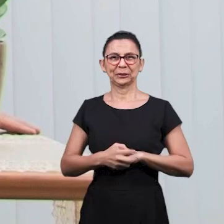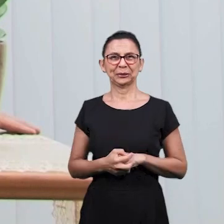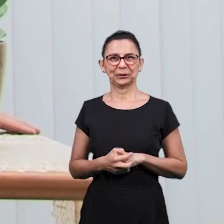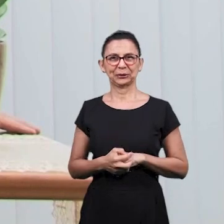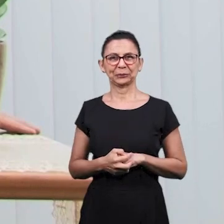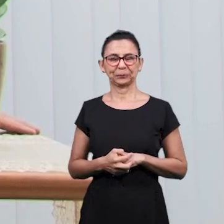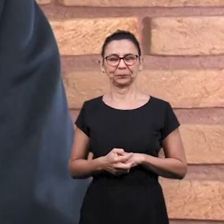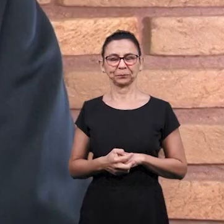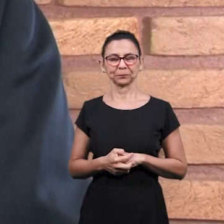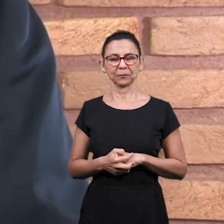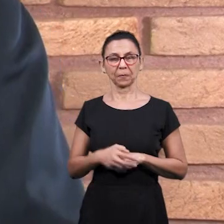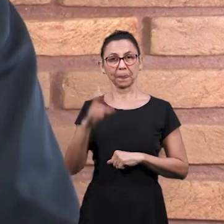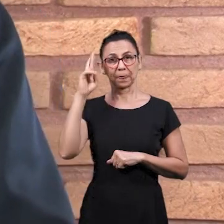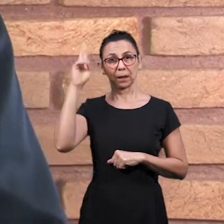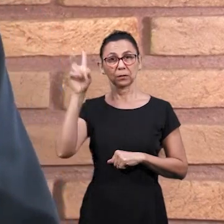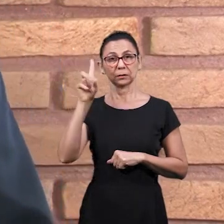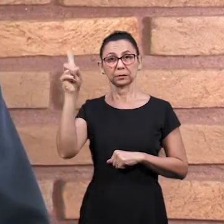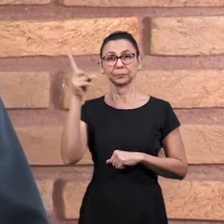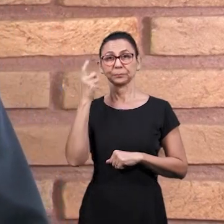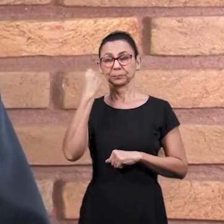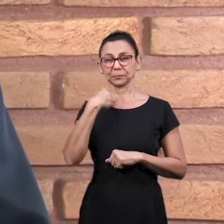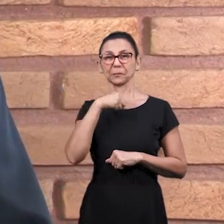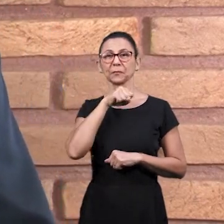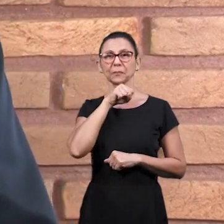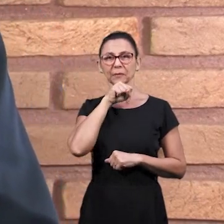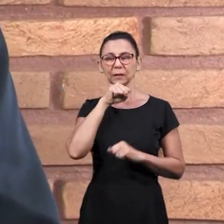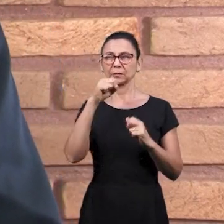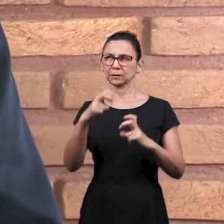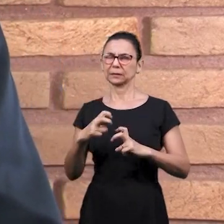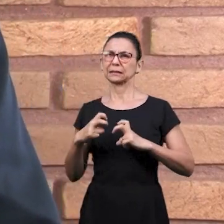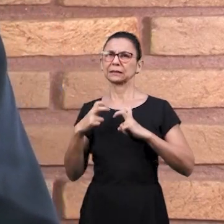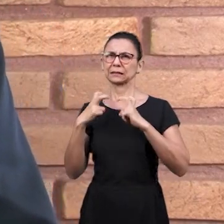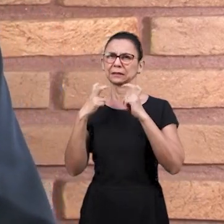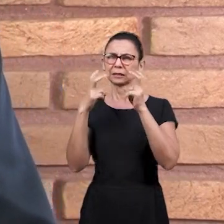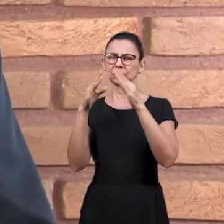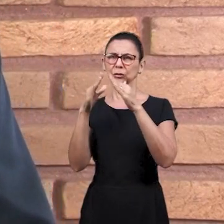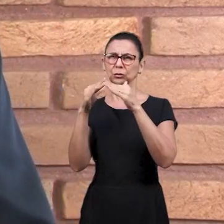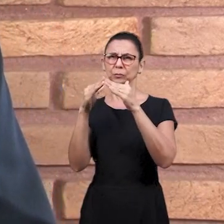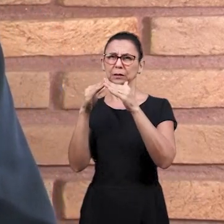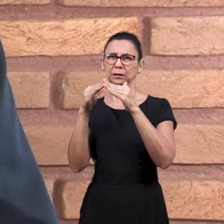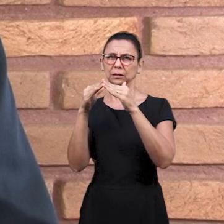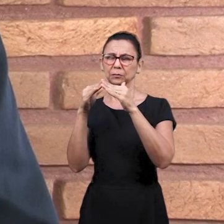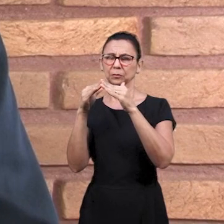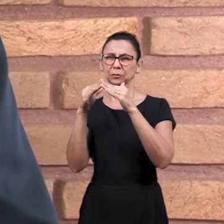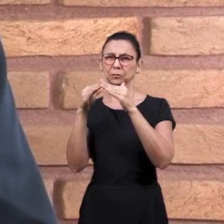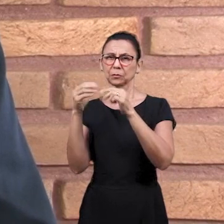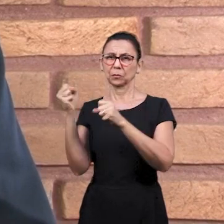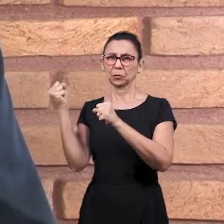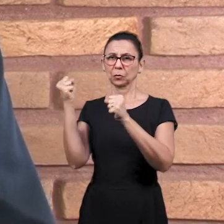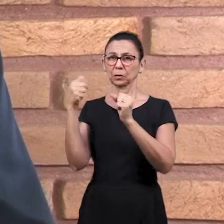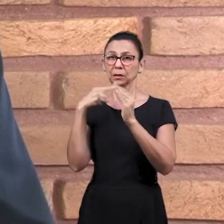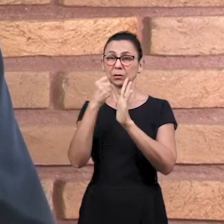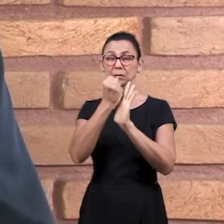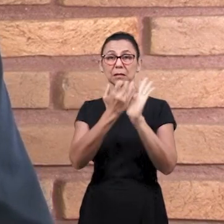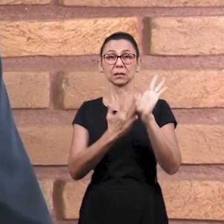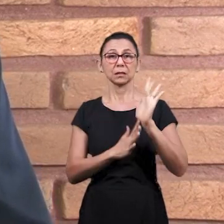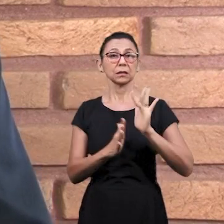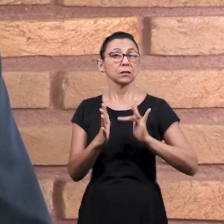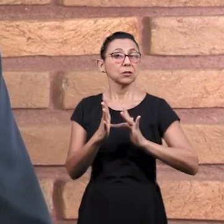пасторов помолится Господу за нашу жизнь. Господь наш Бог и Отец, мы взываем к Тебе, Господь, взывая о